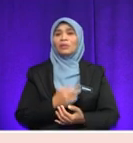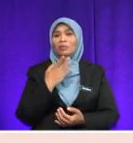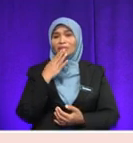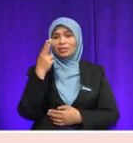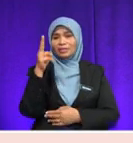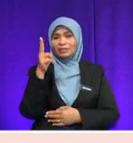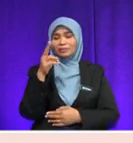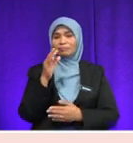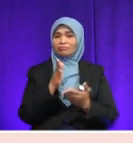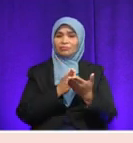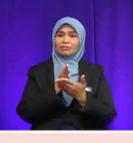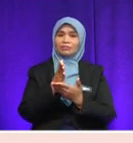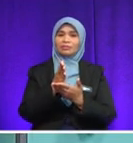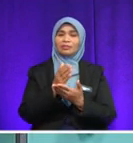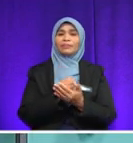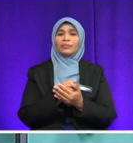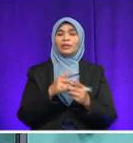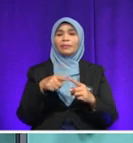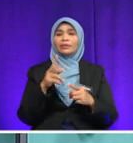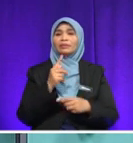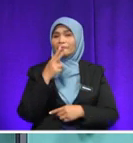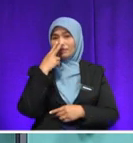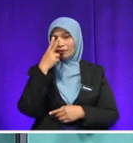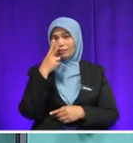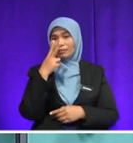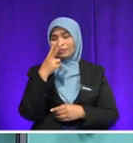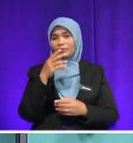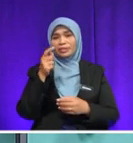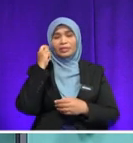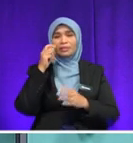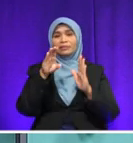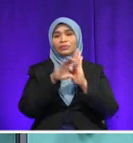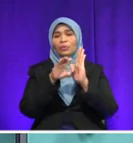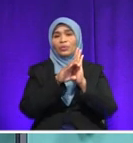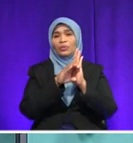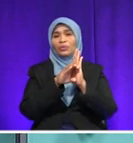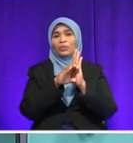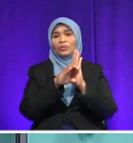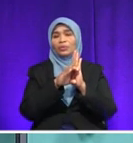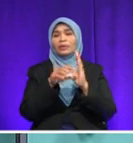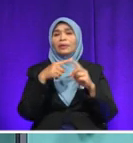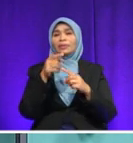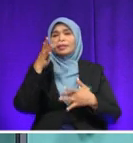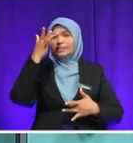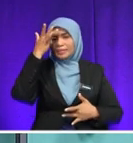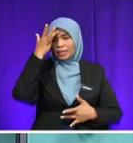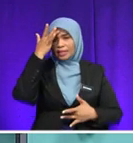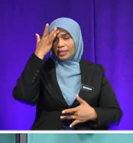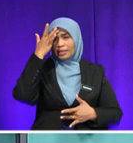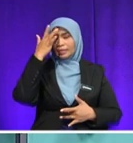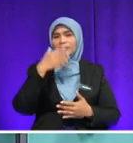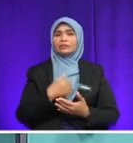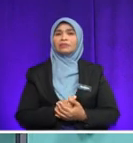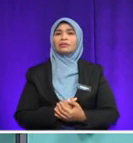hijau Oke kita teruskan ya bila kita tengok kepada tadi contoh-contoh rusa tadi contohnya apabila sakitnya sembuh